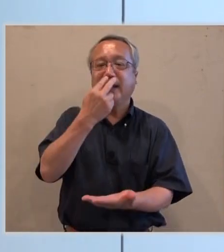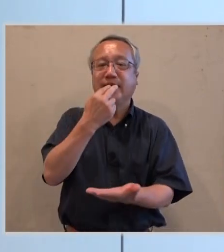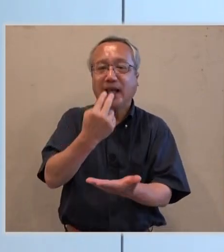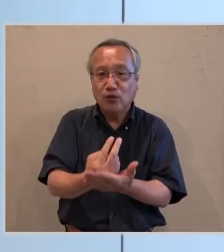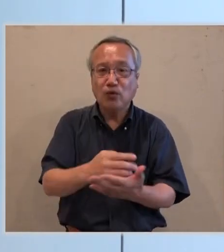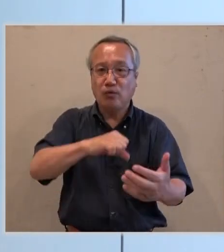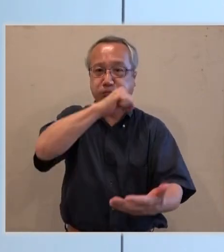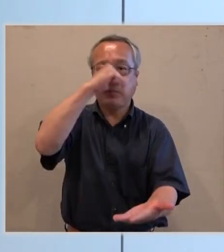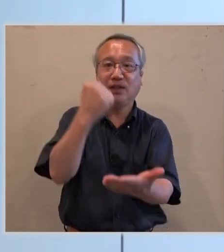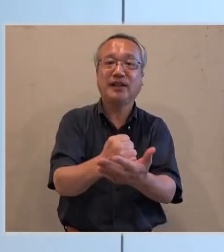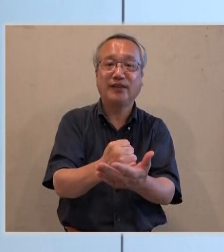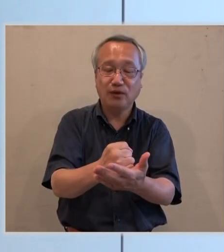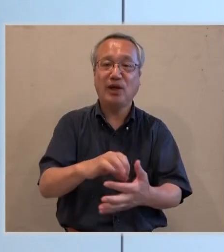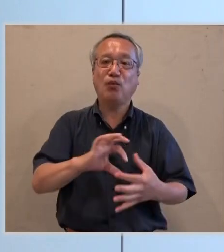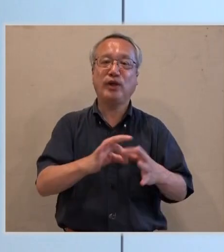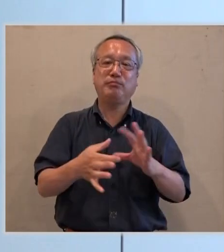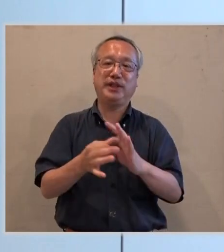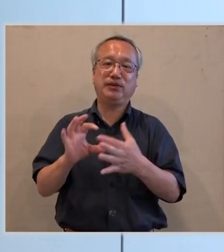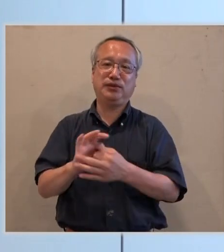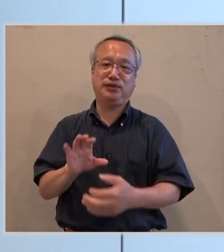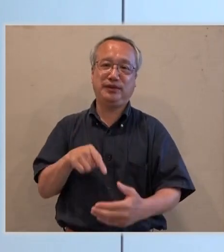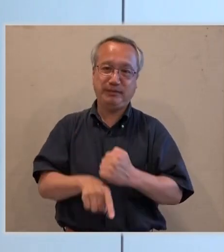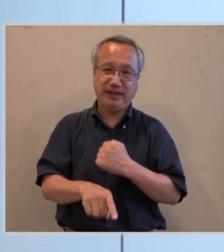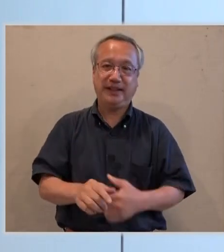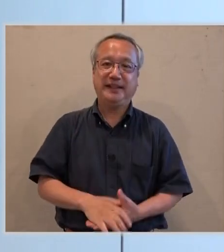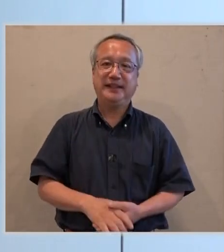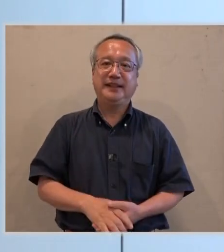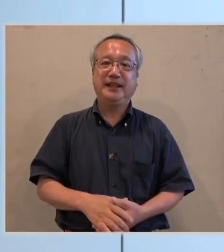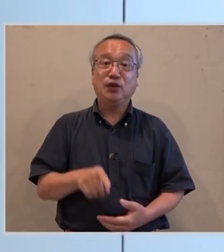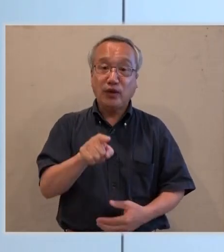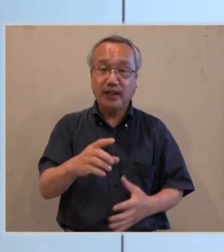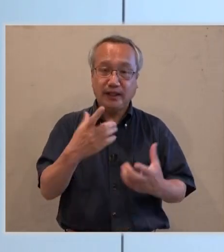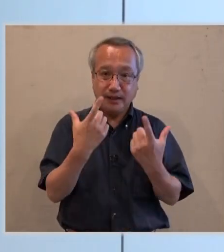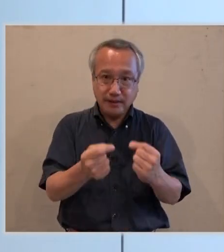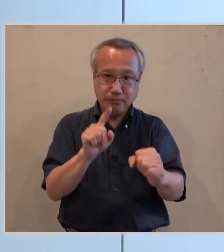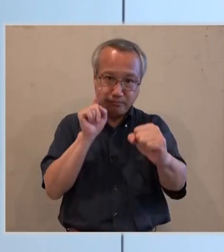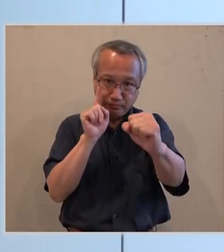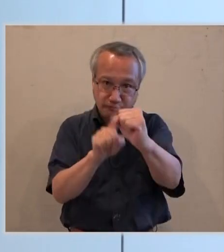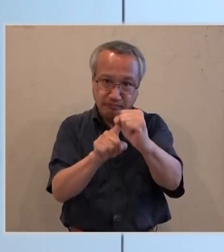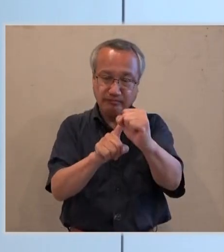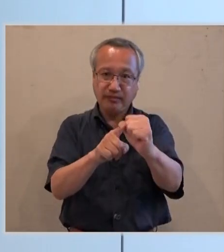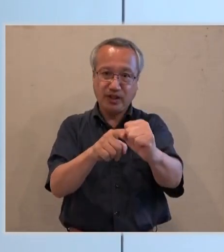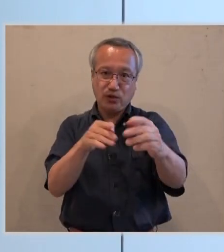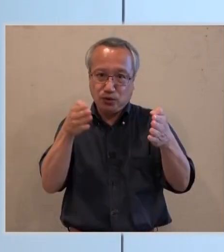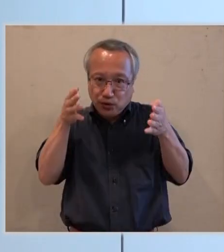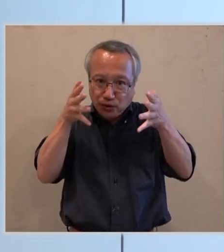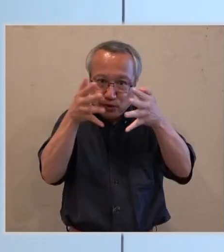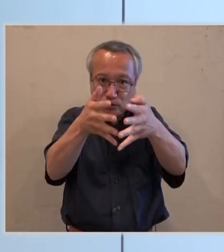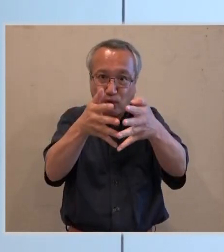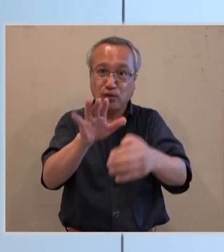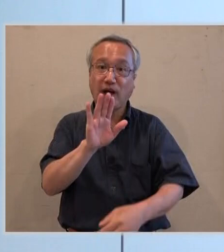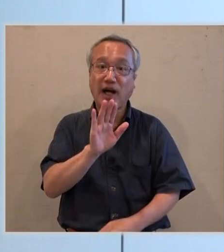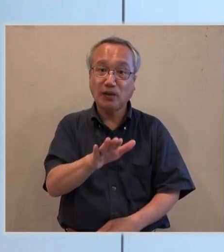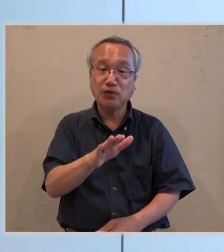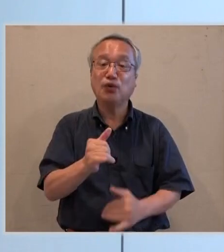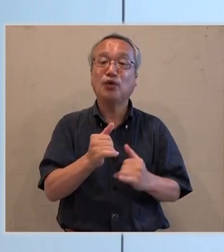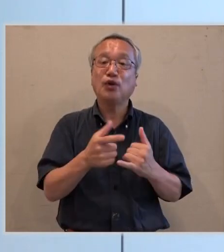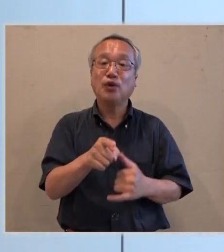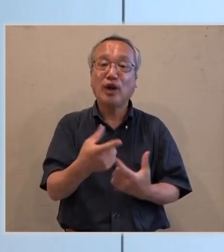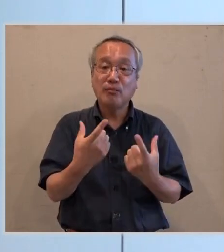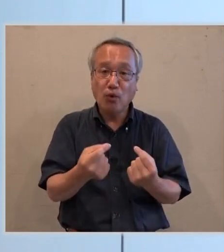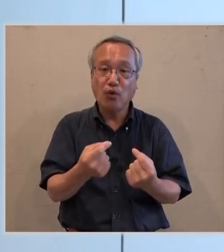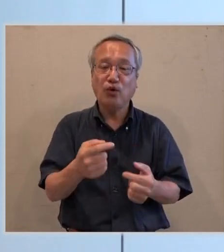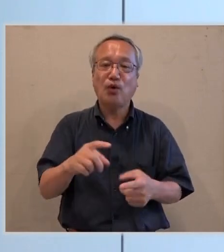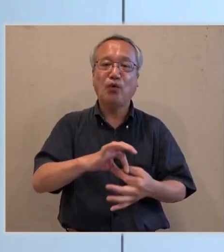ピックであり、それらに対してこうちゃんと焦点が当たるというか注目がある、そういった人もオリンピックの一部だよねと認